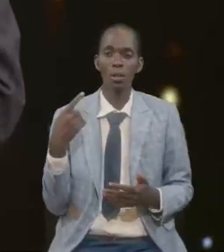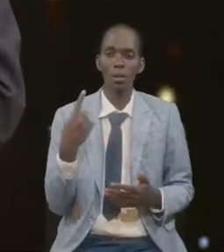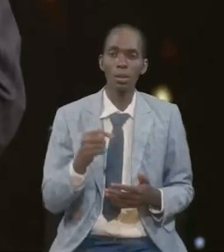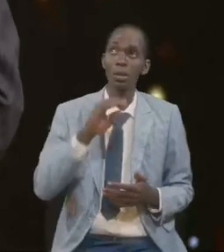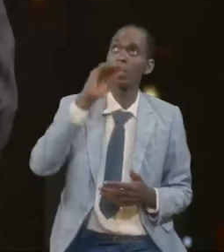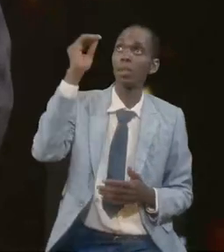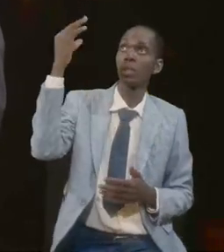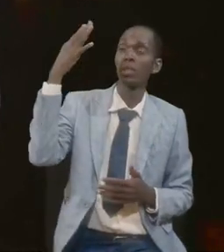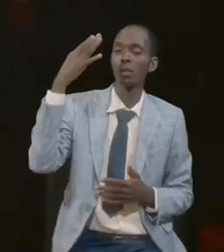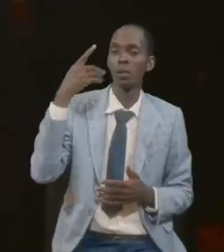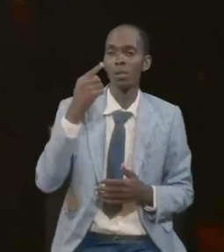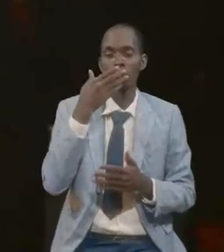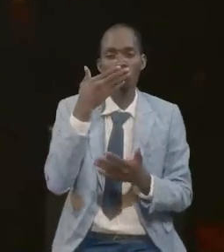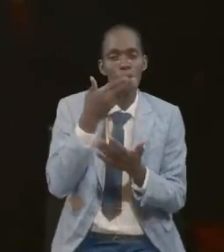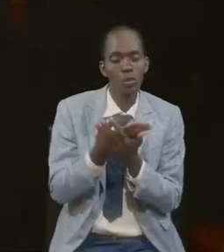aspect